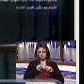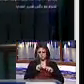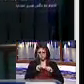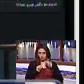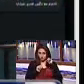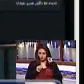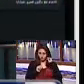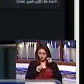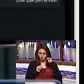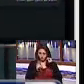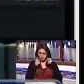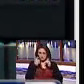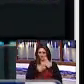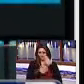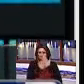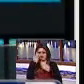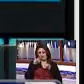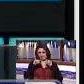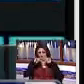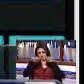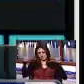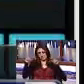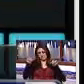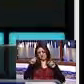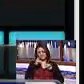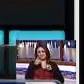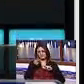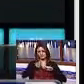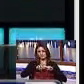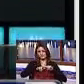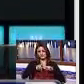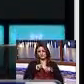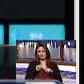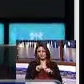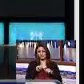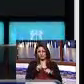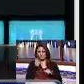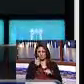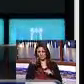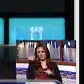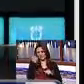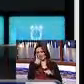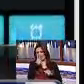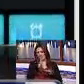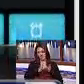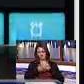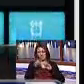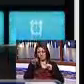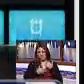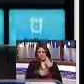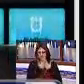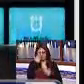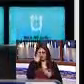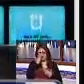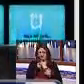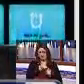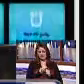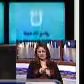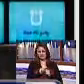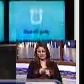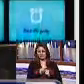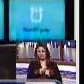والايميل بتاعي الجديد بعد ما تم الهاكينج على على الايميل السابق وارسال منه بعض الرسائل لبعض الاشخاص